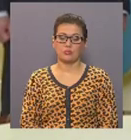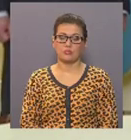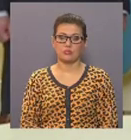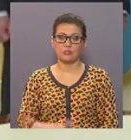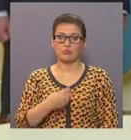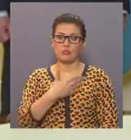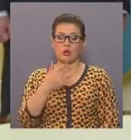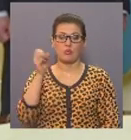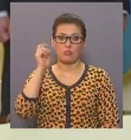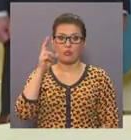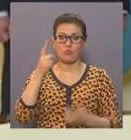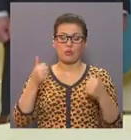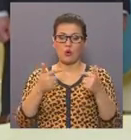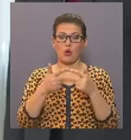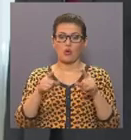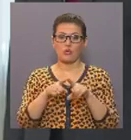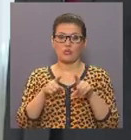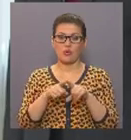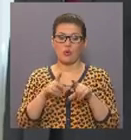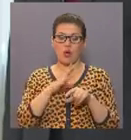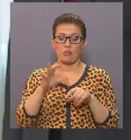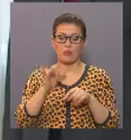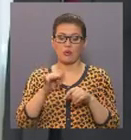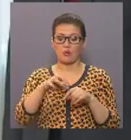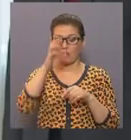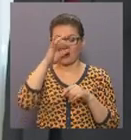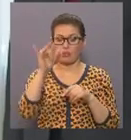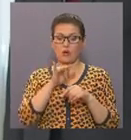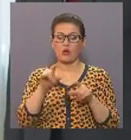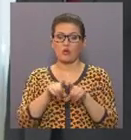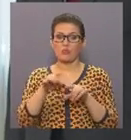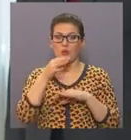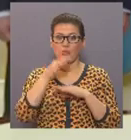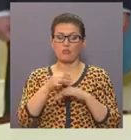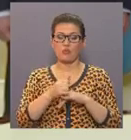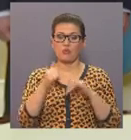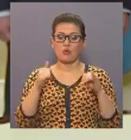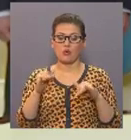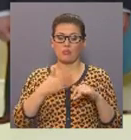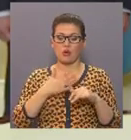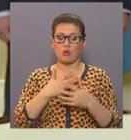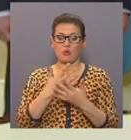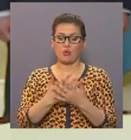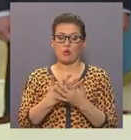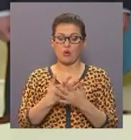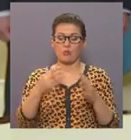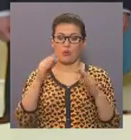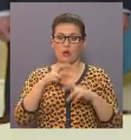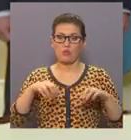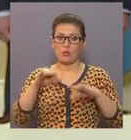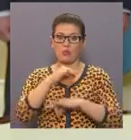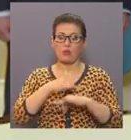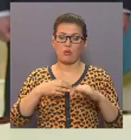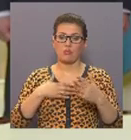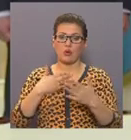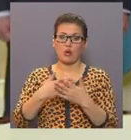Біз өкілді органдардың құзырын кеңейтіп, өкіметтің дербестігімен жауапкершілігін арттырдық. Мен қоғамдық талқылауға белсене